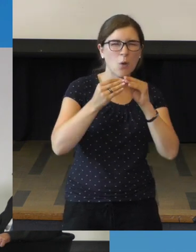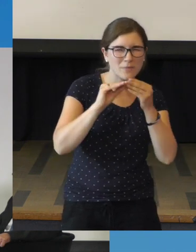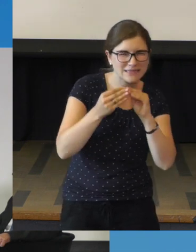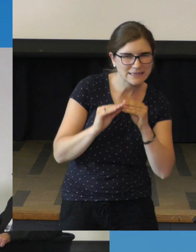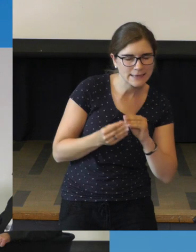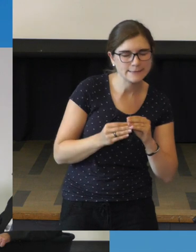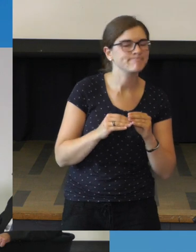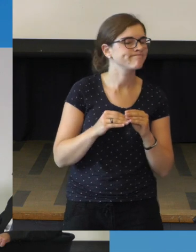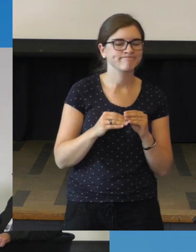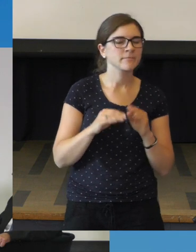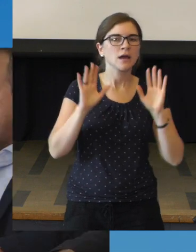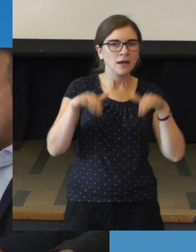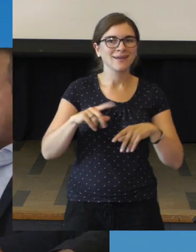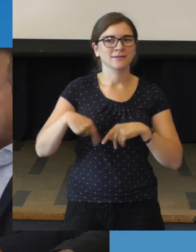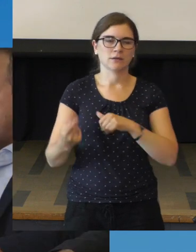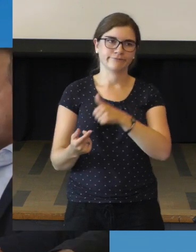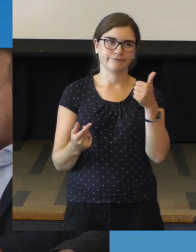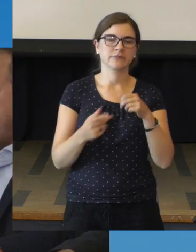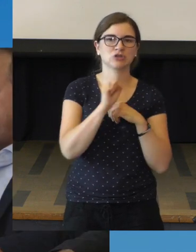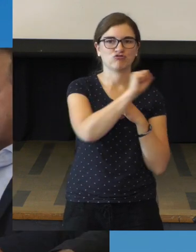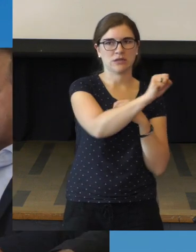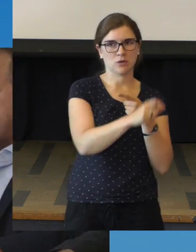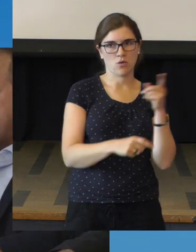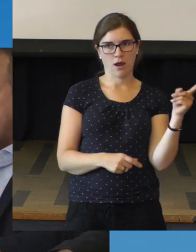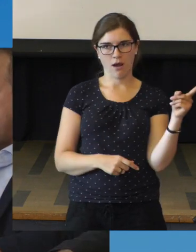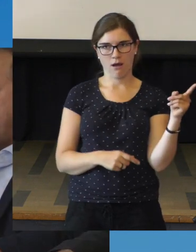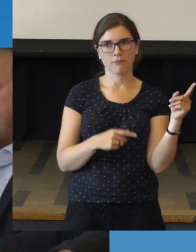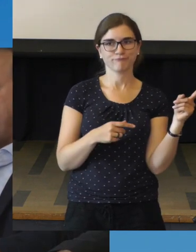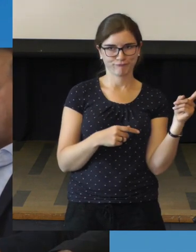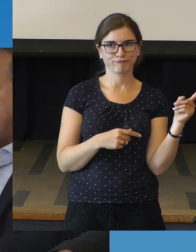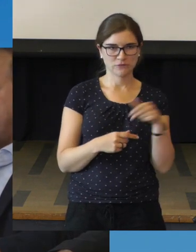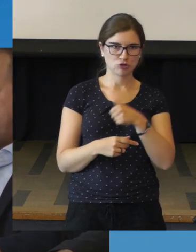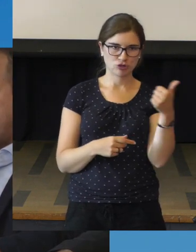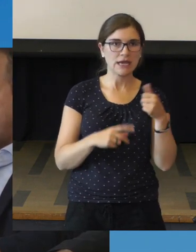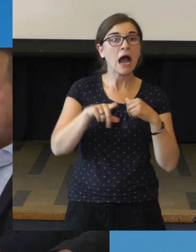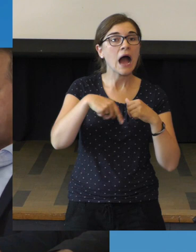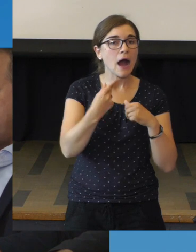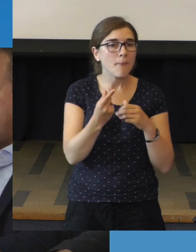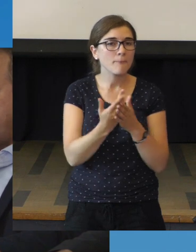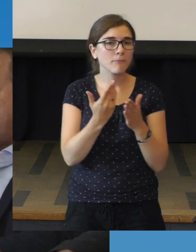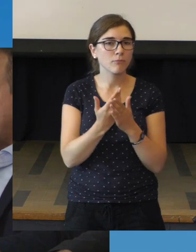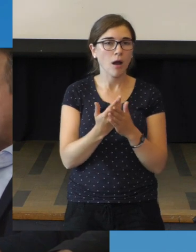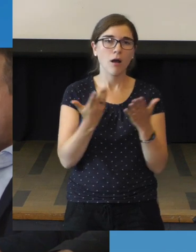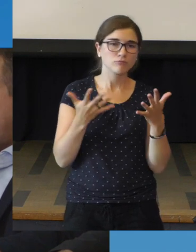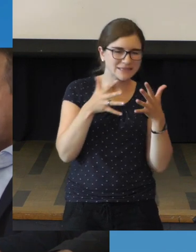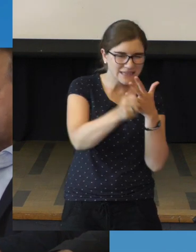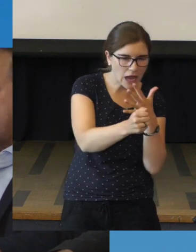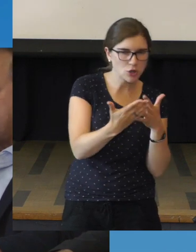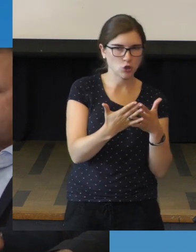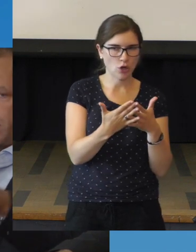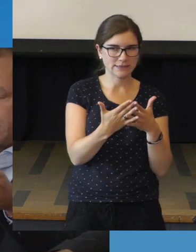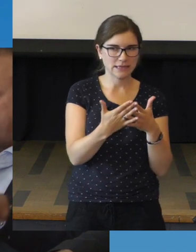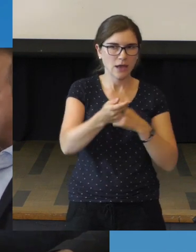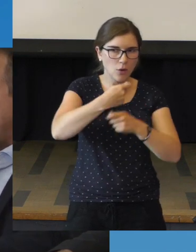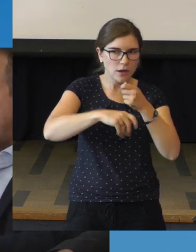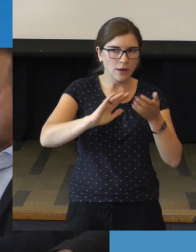Eingriffen werden wir die Patienten natürlich stationär einweisen, das ist ganz klar. Aber die diagnostischen Koronarografien und Interventionen, also